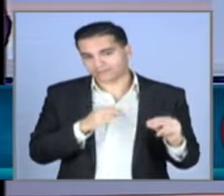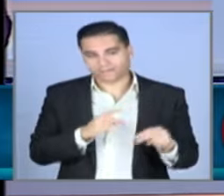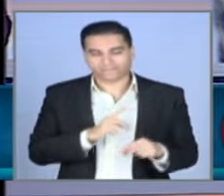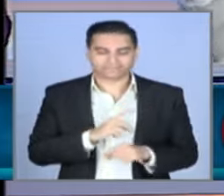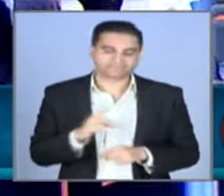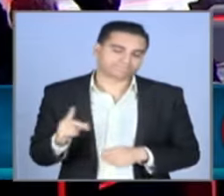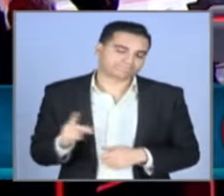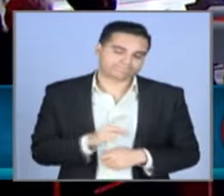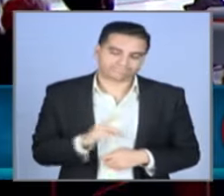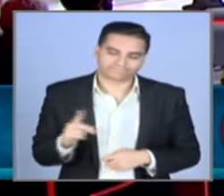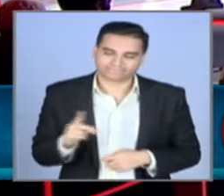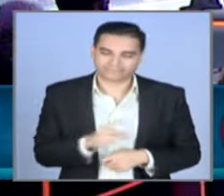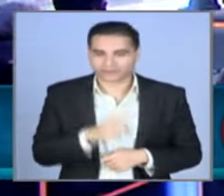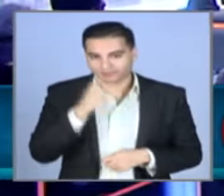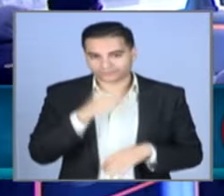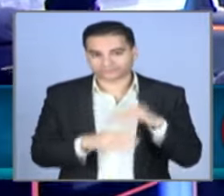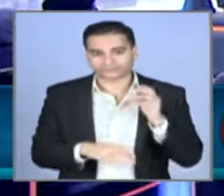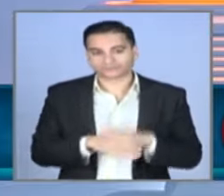خاطئة.